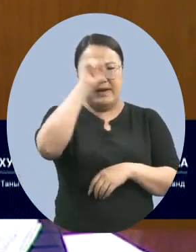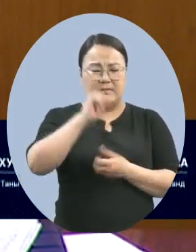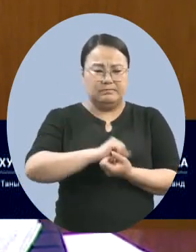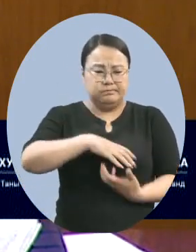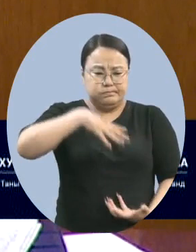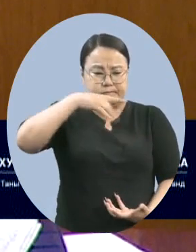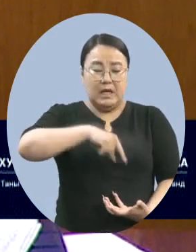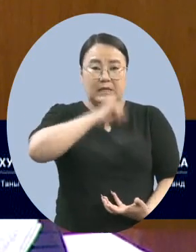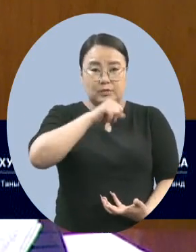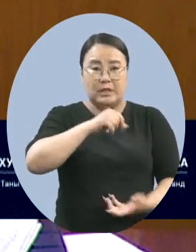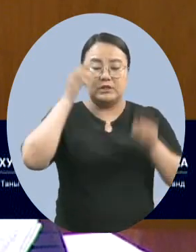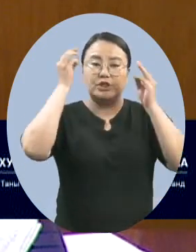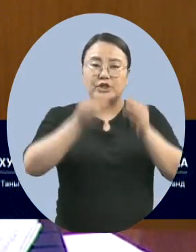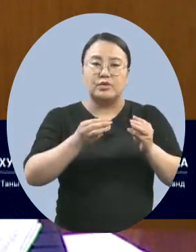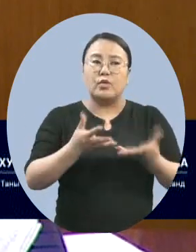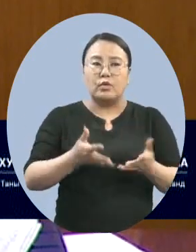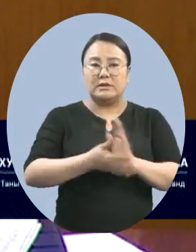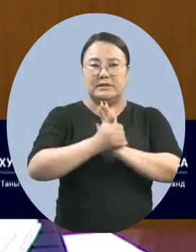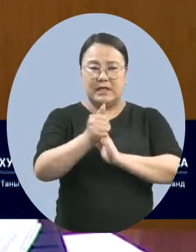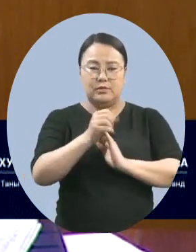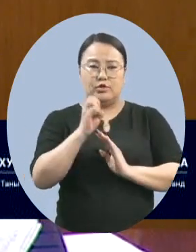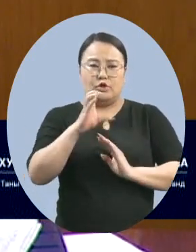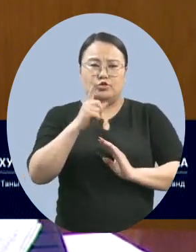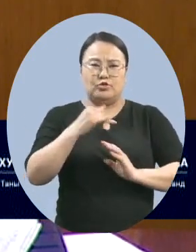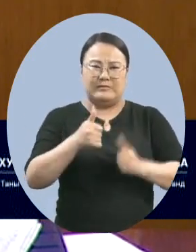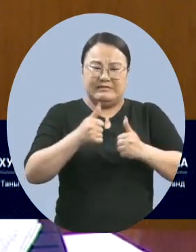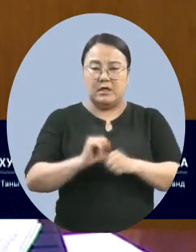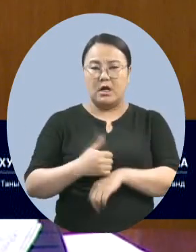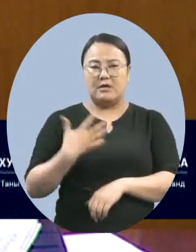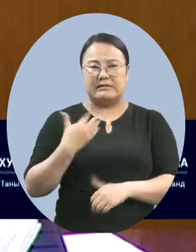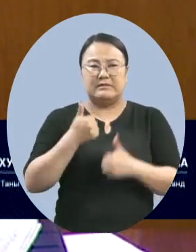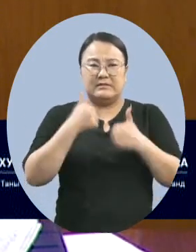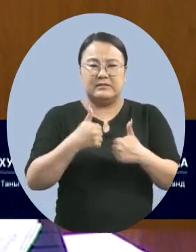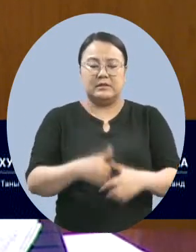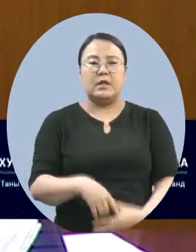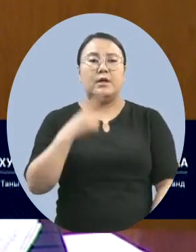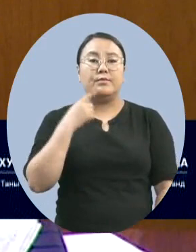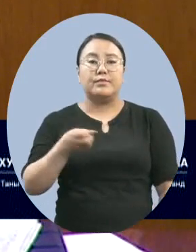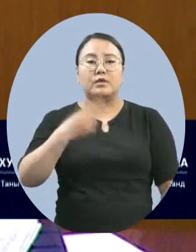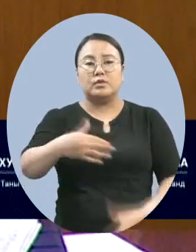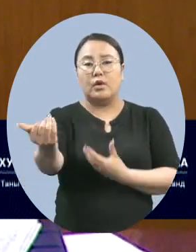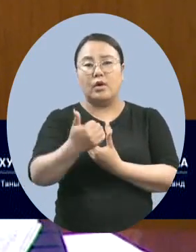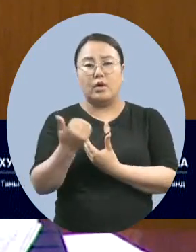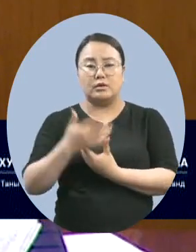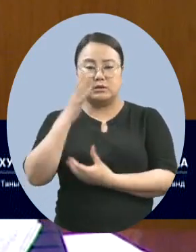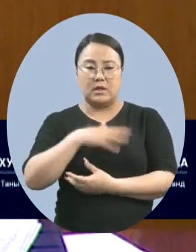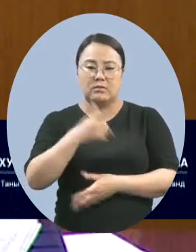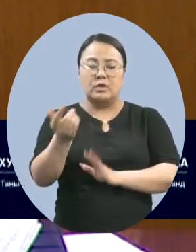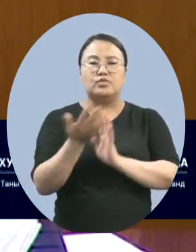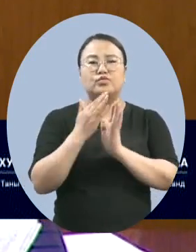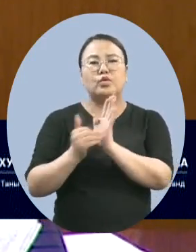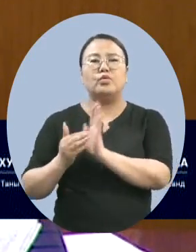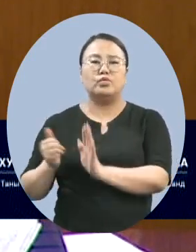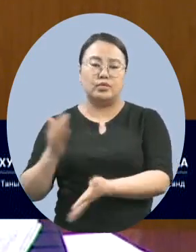асуудлуудыг шийдвэрлэхэд чадвартай, ёс зүйтэй, хариуцлагатай эмэгтэйчүүдийн оролцоо бол өгүүлэгдсээр